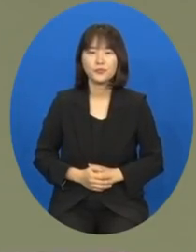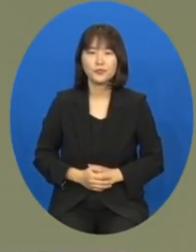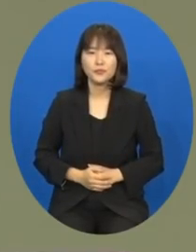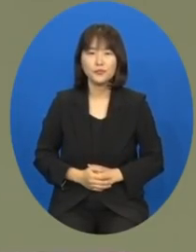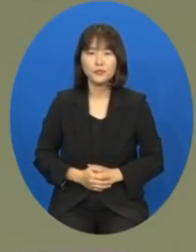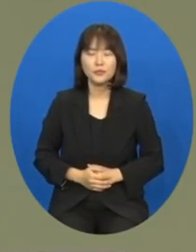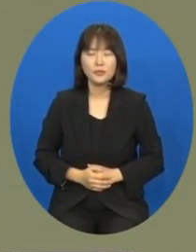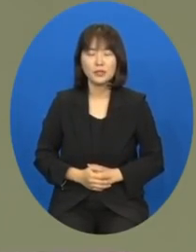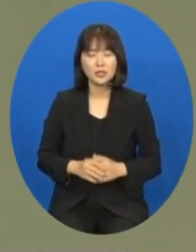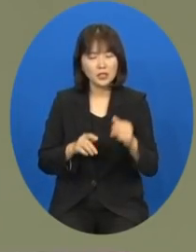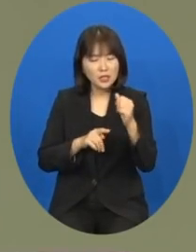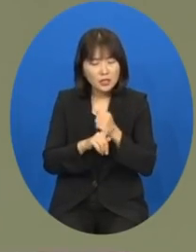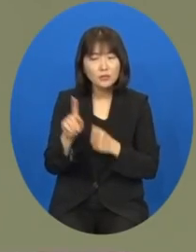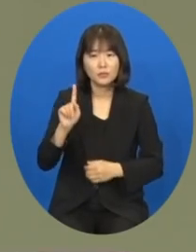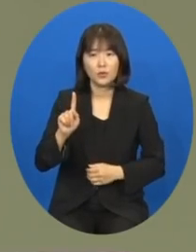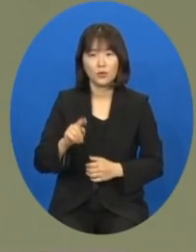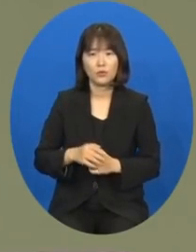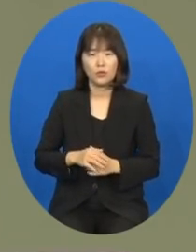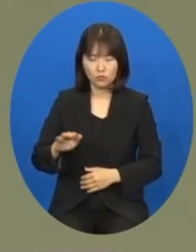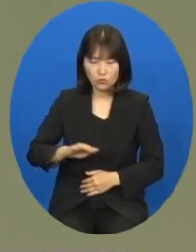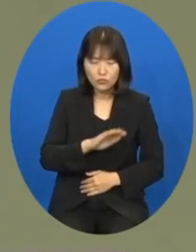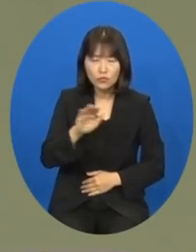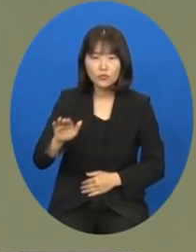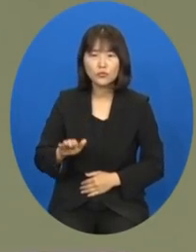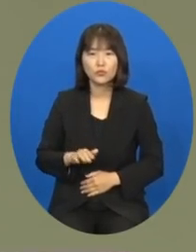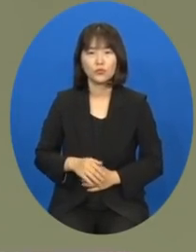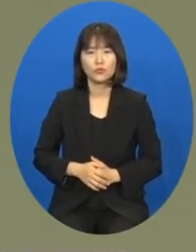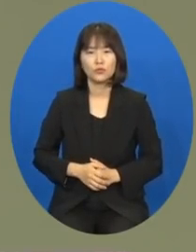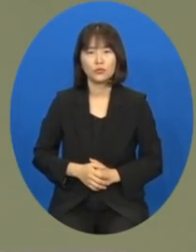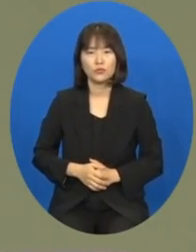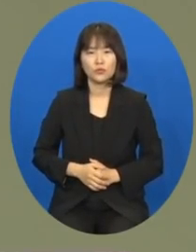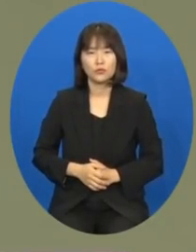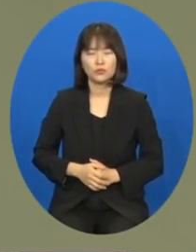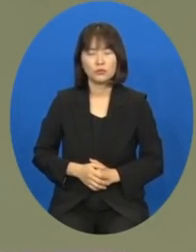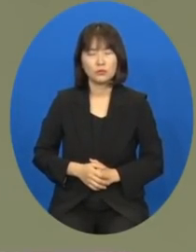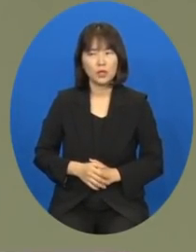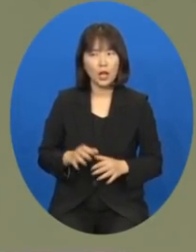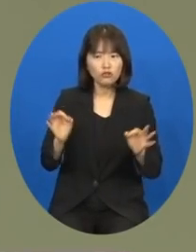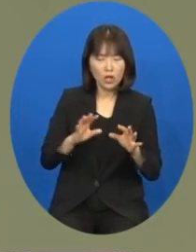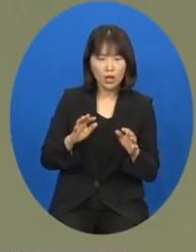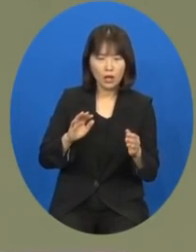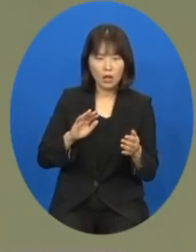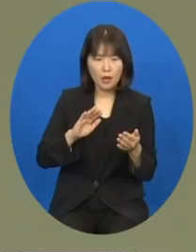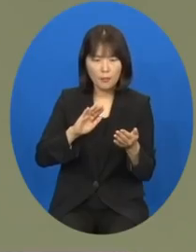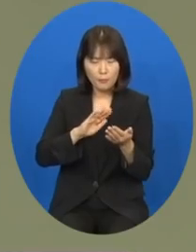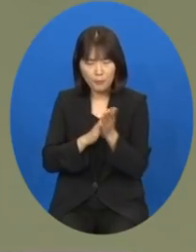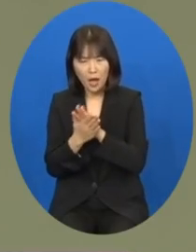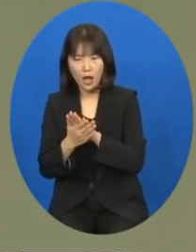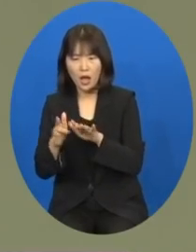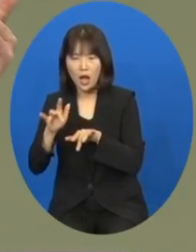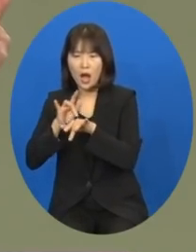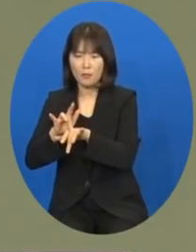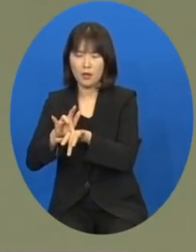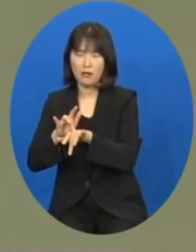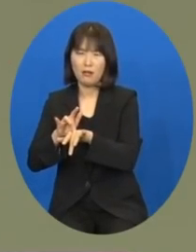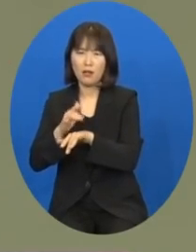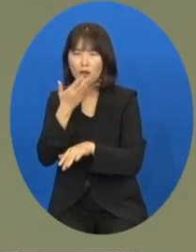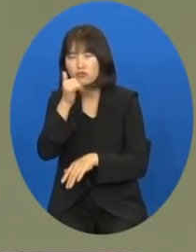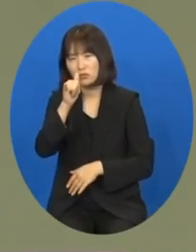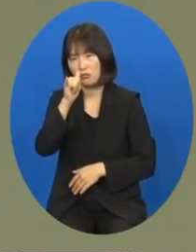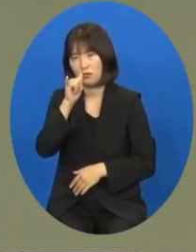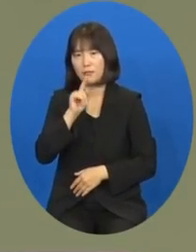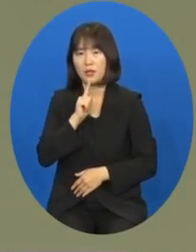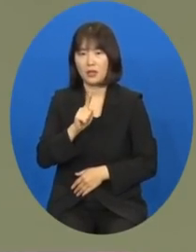그 말은 우리도 그렇게 어느 순간 바뀔 수 있다는 거예요 우리 아내 악마같은